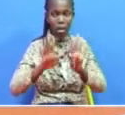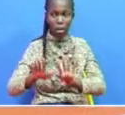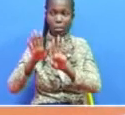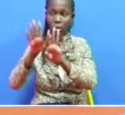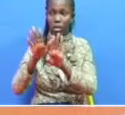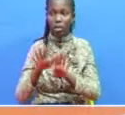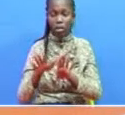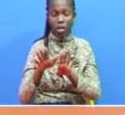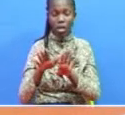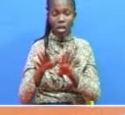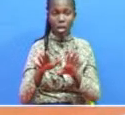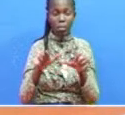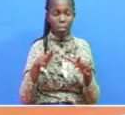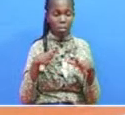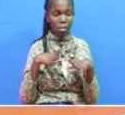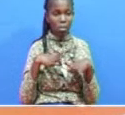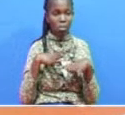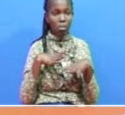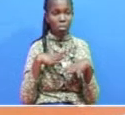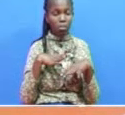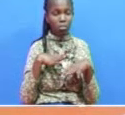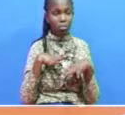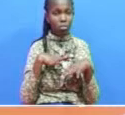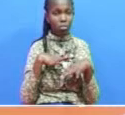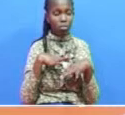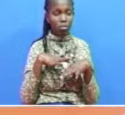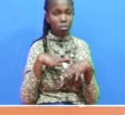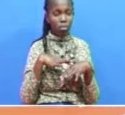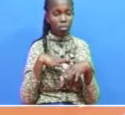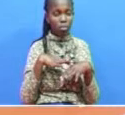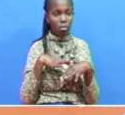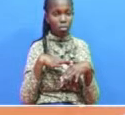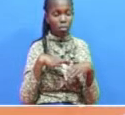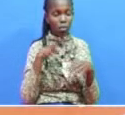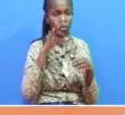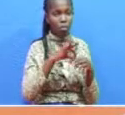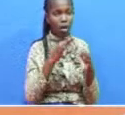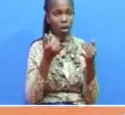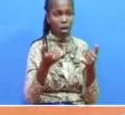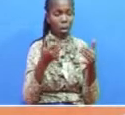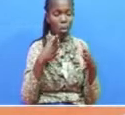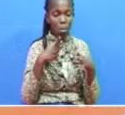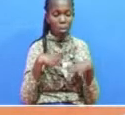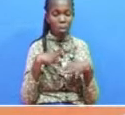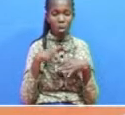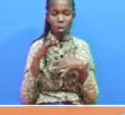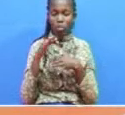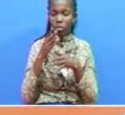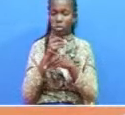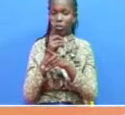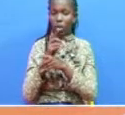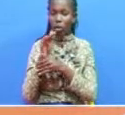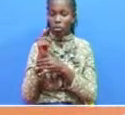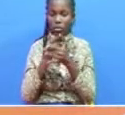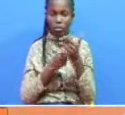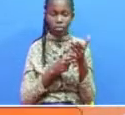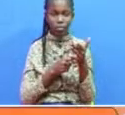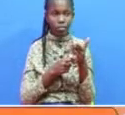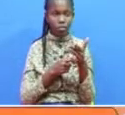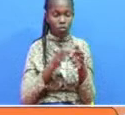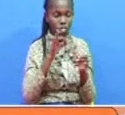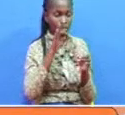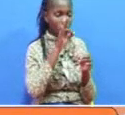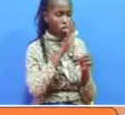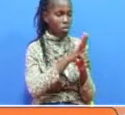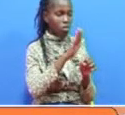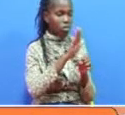malebe kwibasia enendi kumanda ibila witano ni waumwa kwa enendi kibadhukanyo kwiyumidia kwa wingi